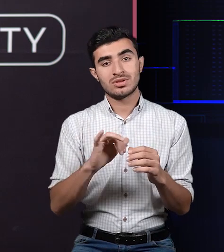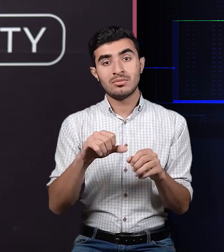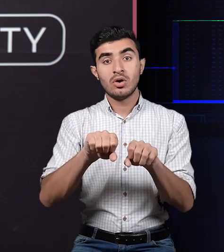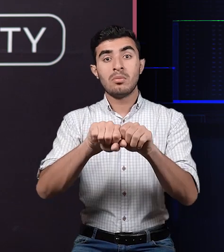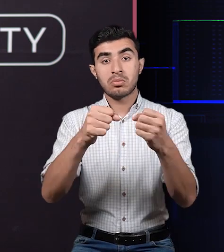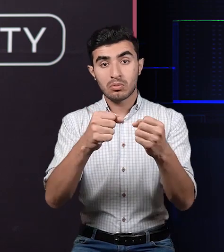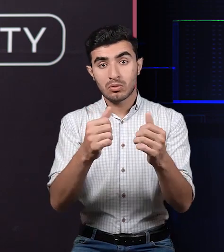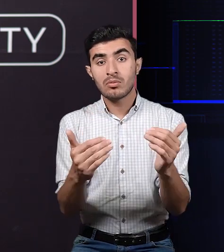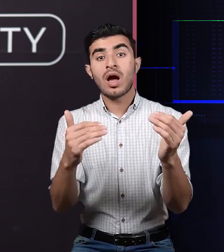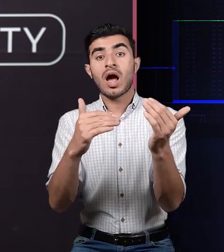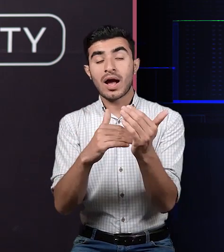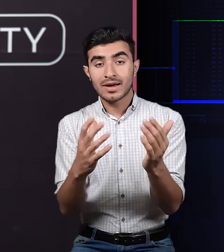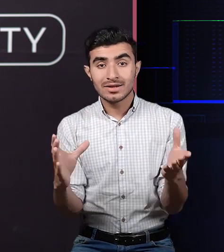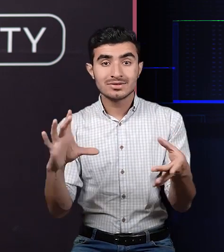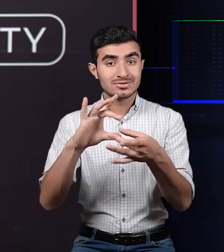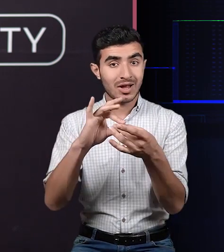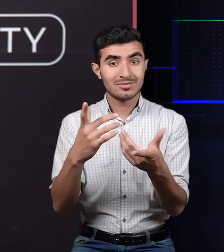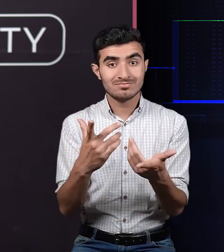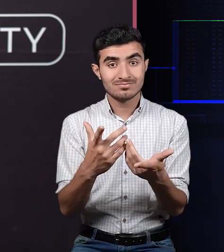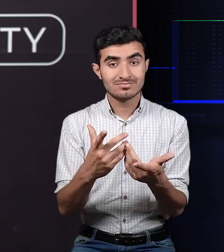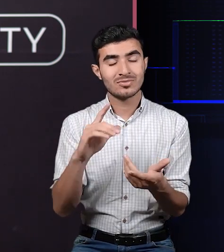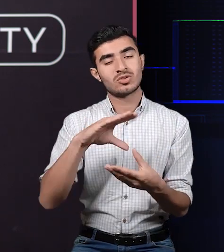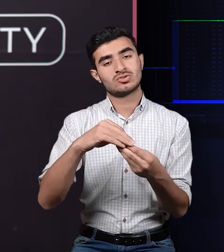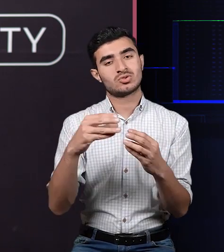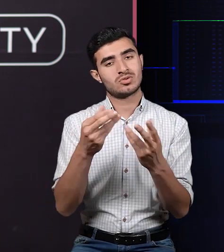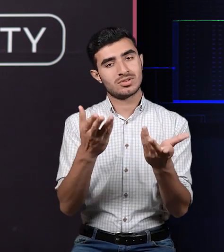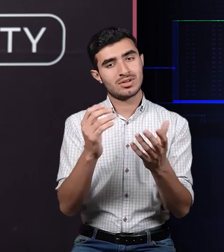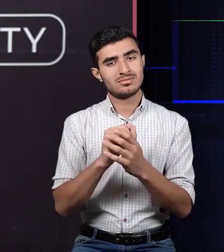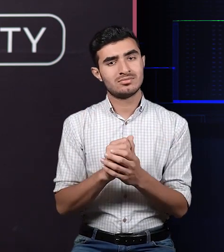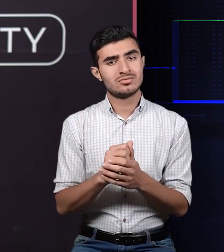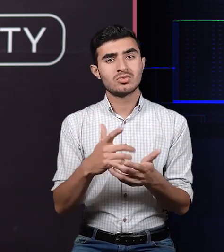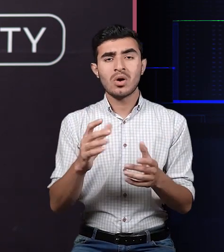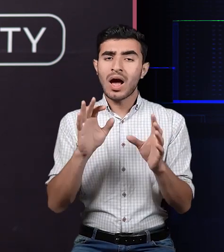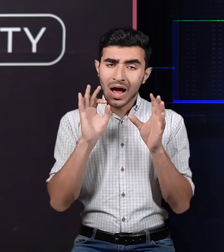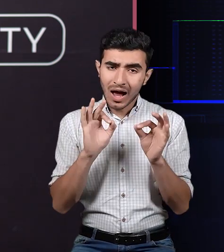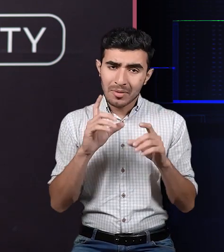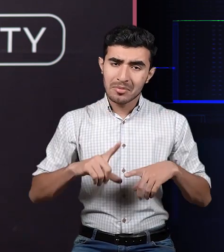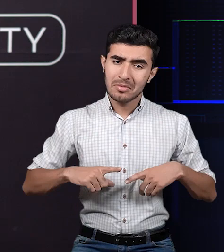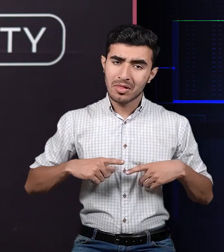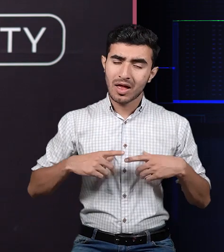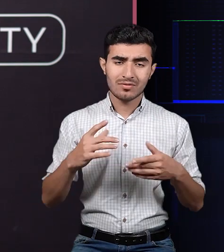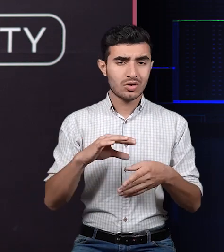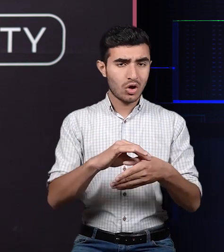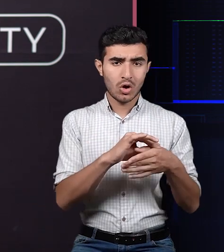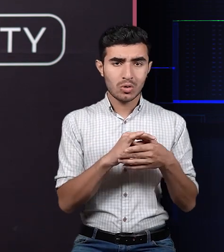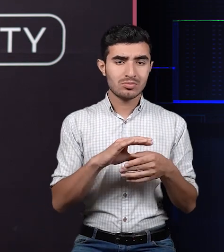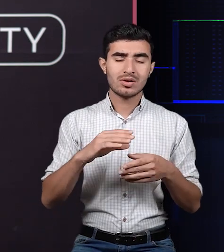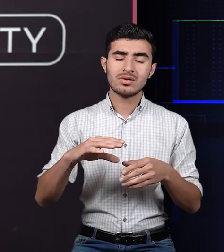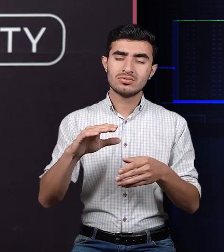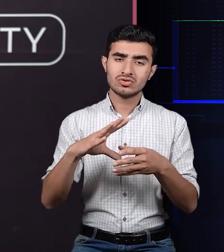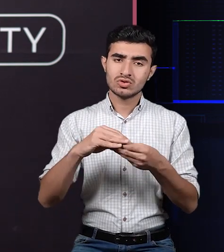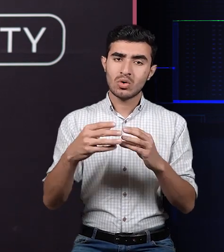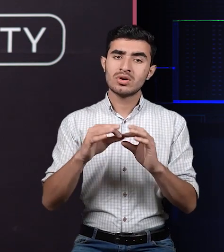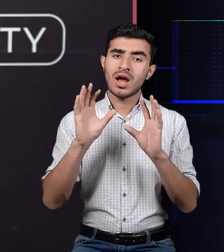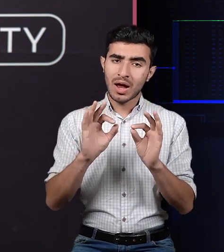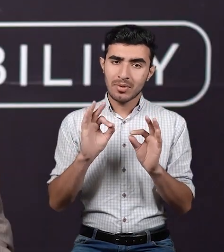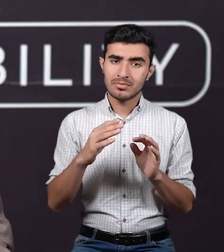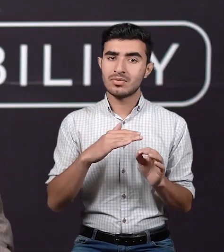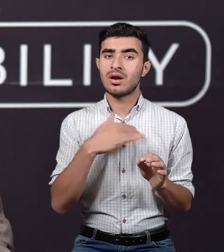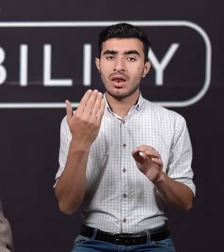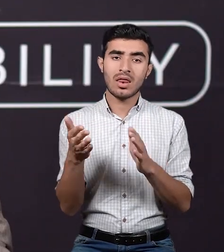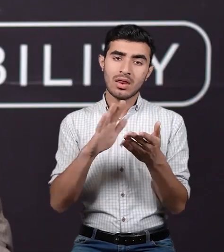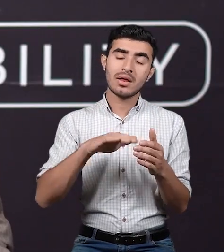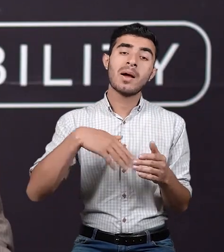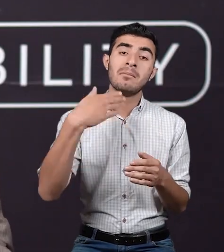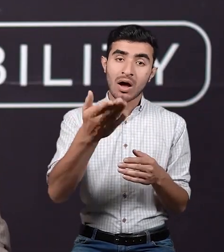ایک کہانی ہے۔ تو کیوں کر ہم کسی کہانی سے باہر نکل سکتے ہیں؟ انسان تو مر کر بھی کہانی سے باہر نہیں نکل سکتا۔ اس